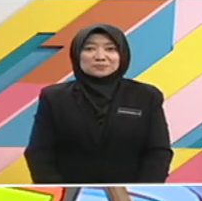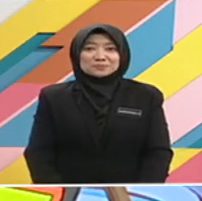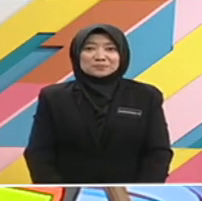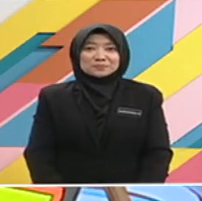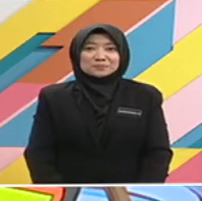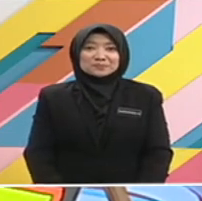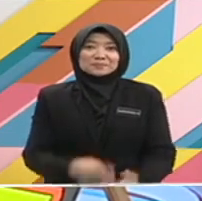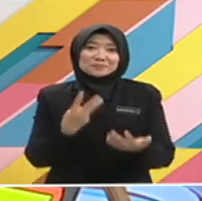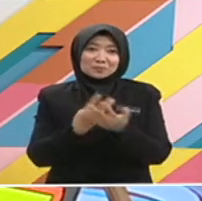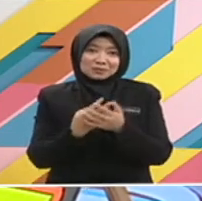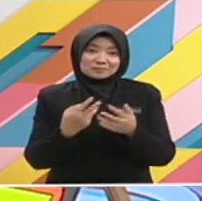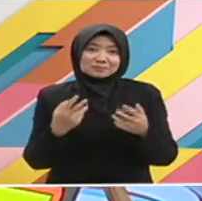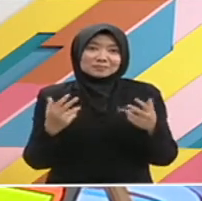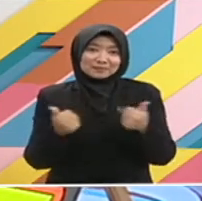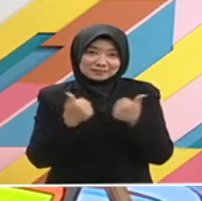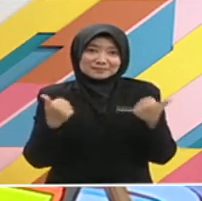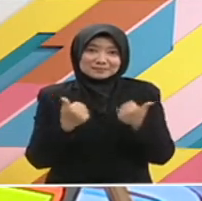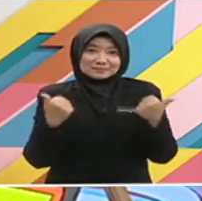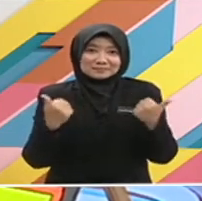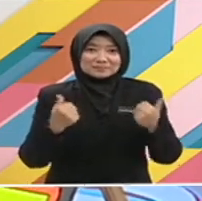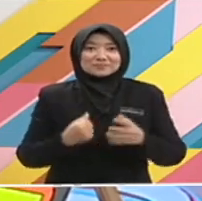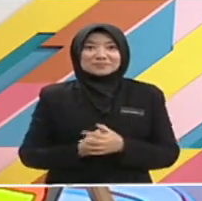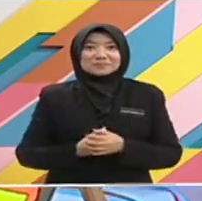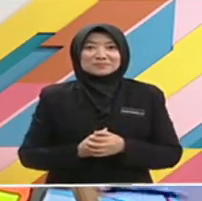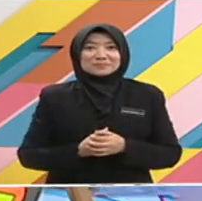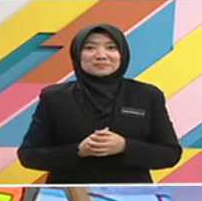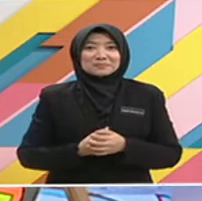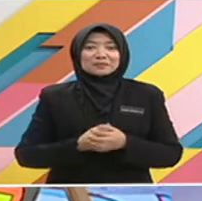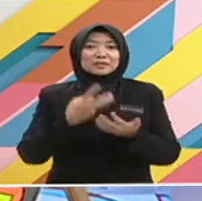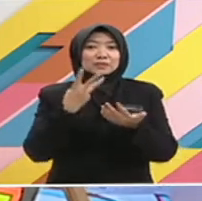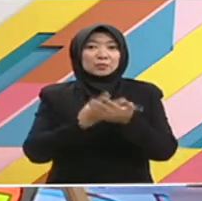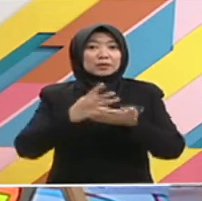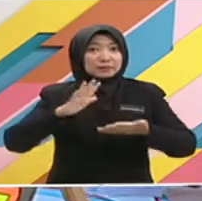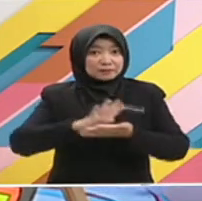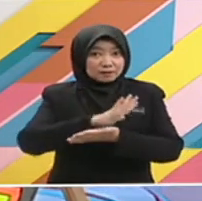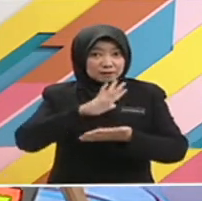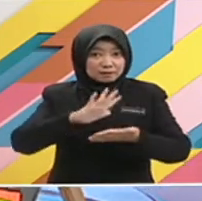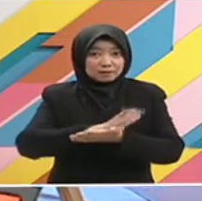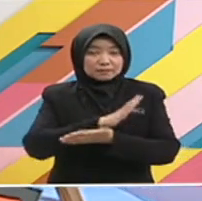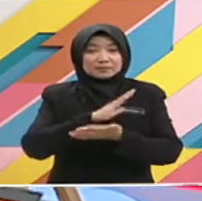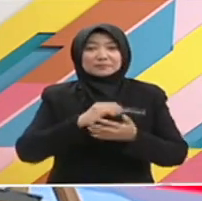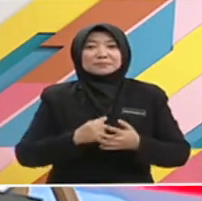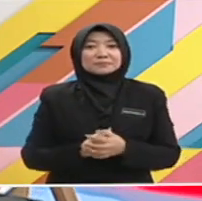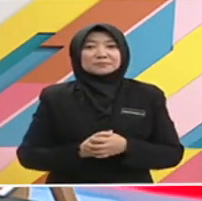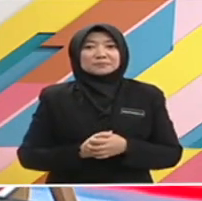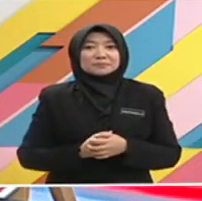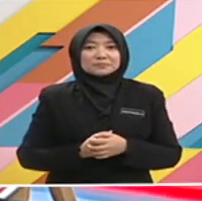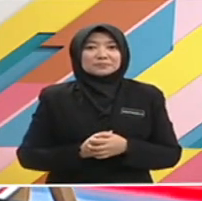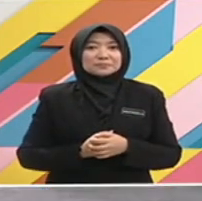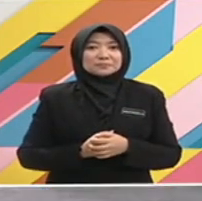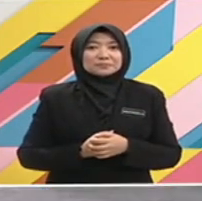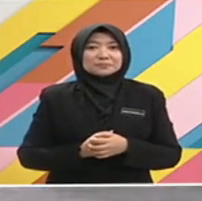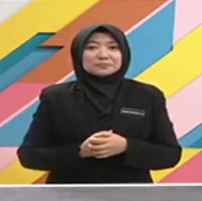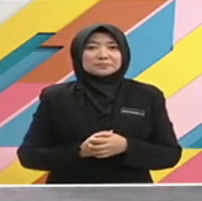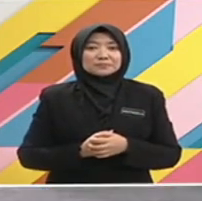raya saya, cikgu. Baik. Duit kertas cuba kita. Nisa pegang yang ini. Okay. Saya akan pegang yang ini. Baik. Okey ya.